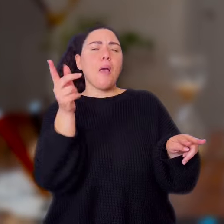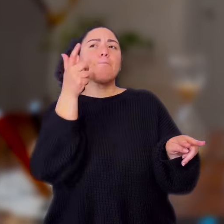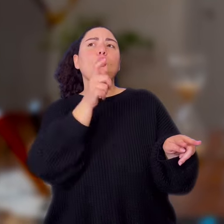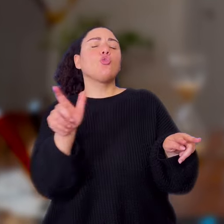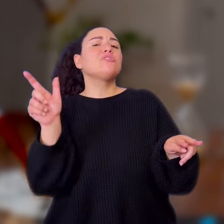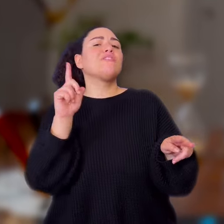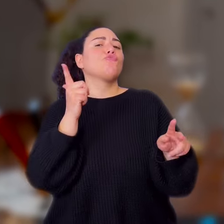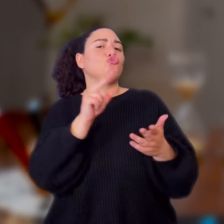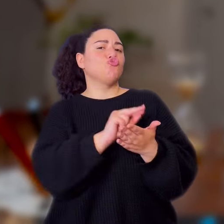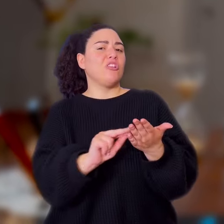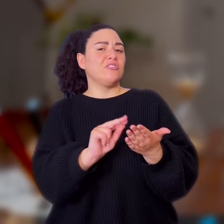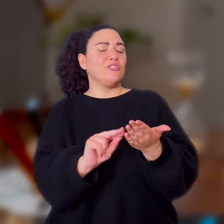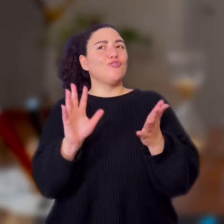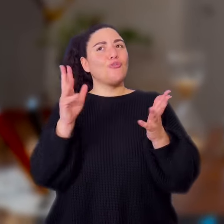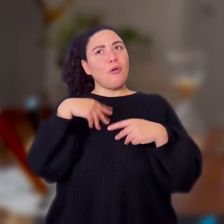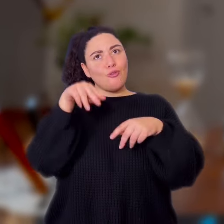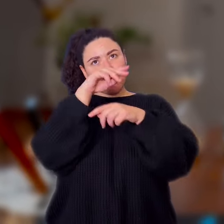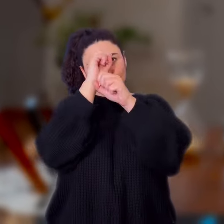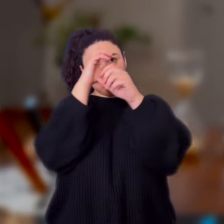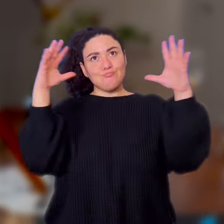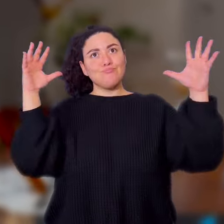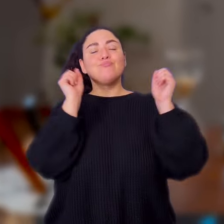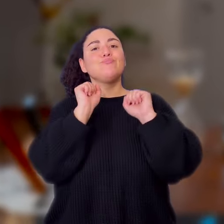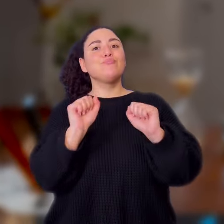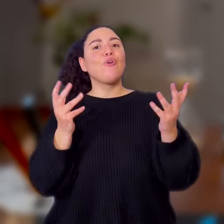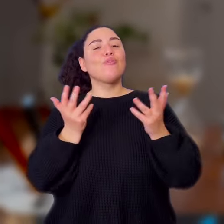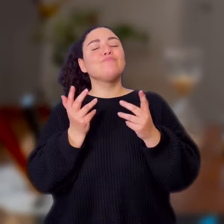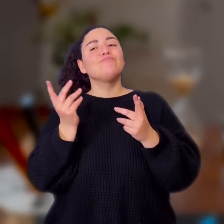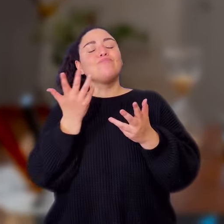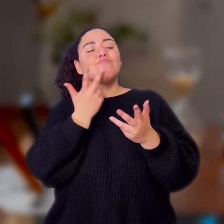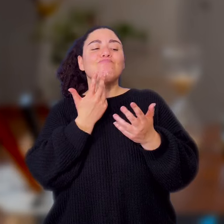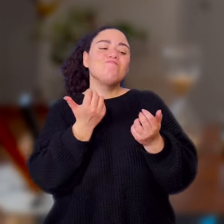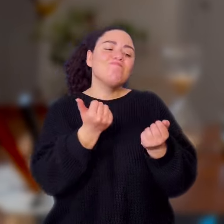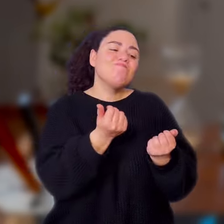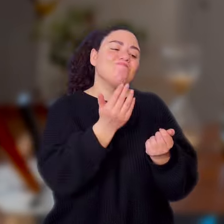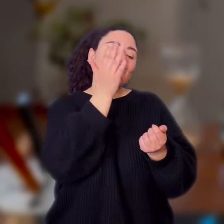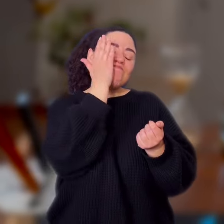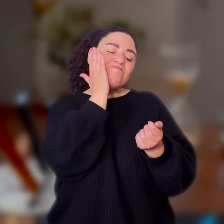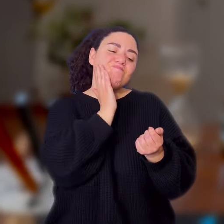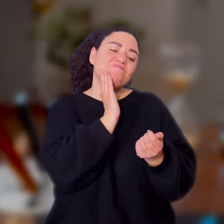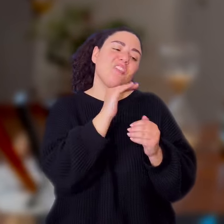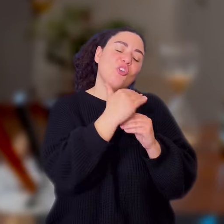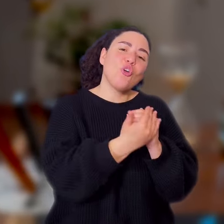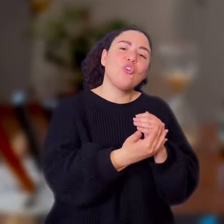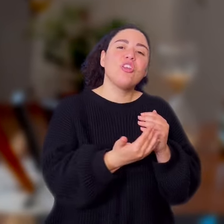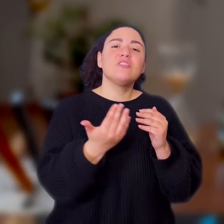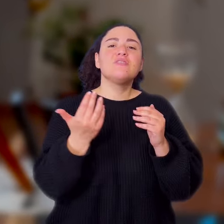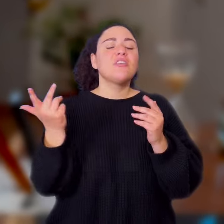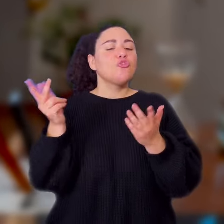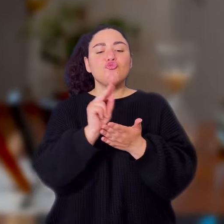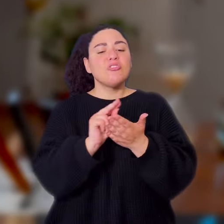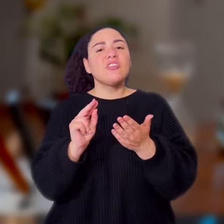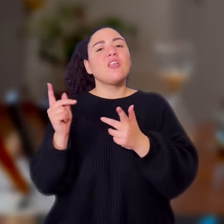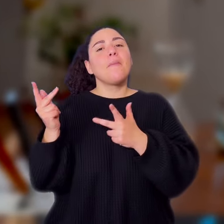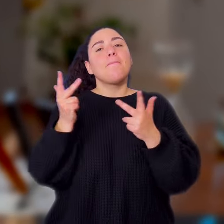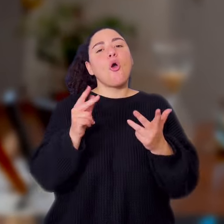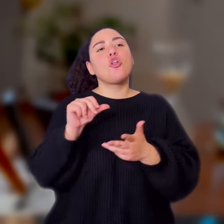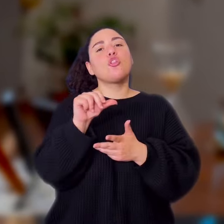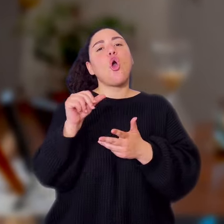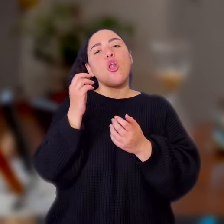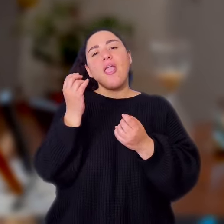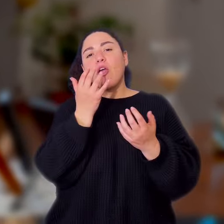pensare che fosse una visita di affetto di riconoscenza di gratitudine non si dice che porta con sé